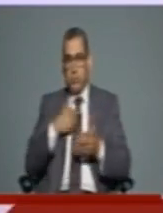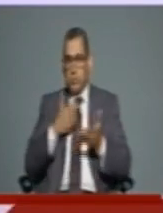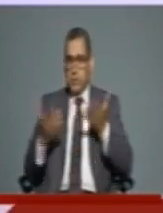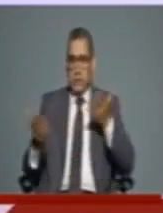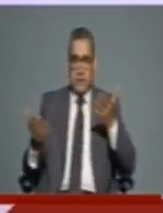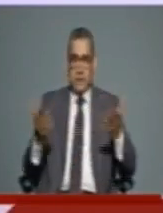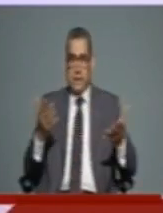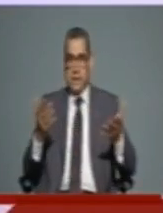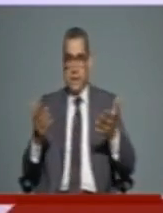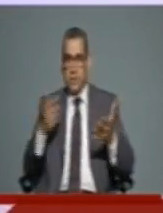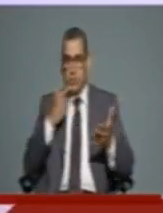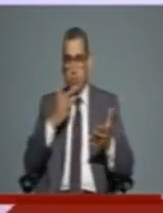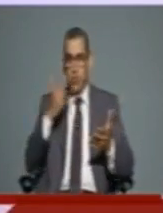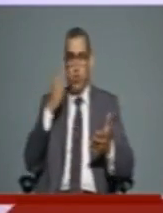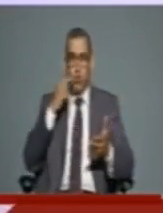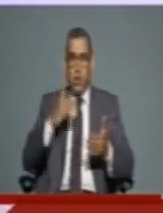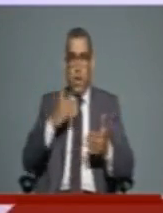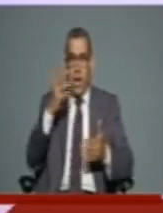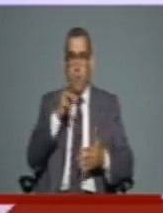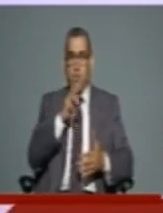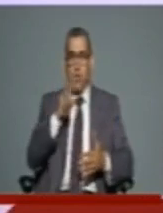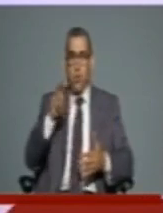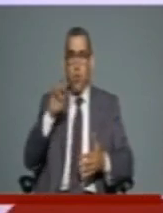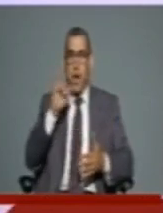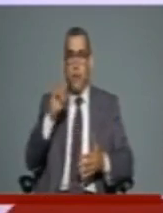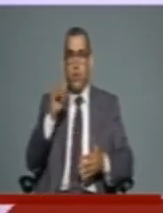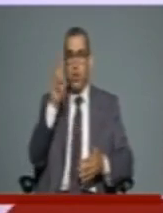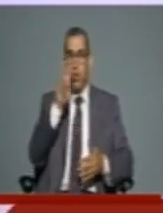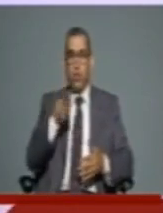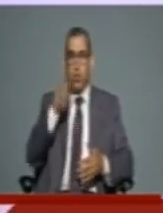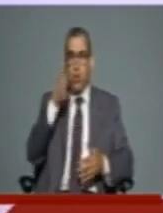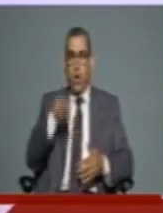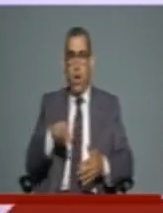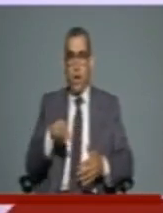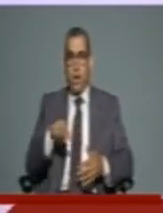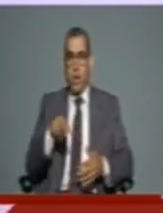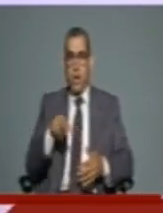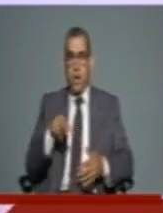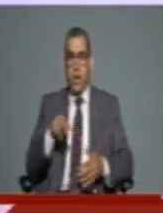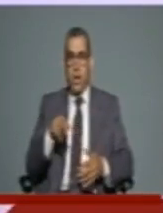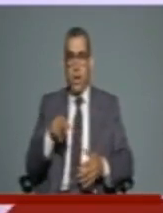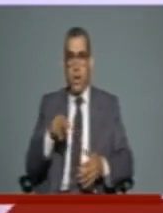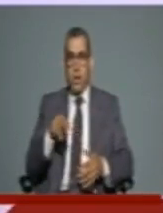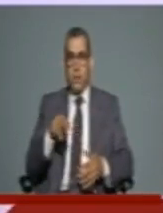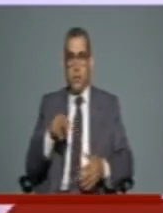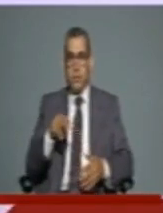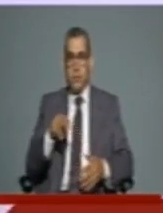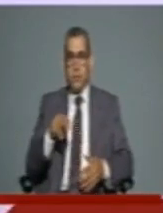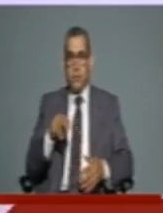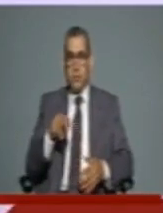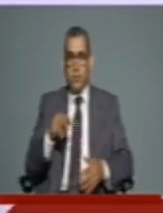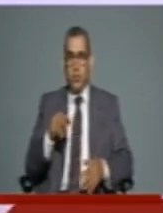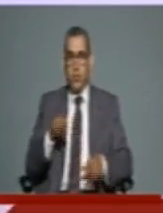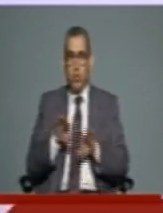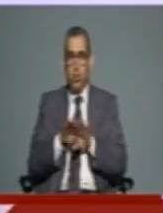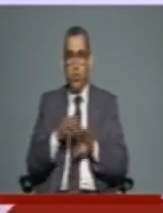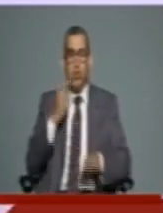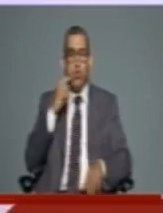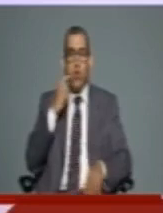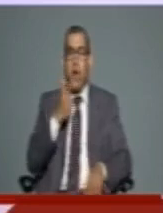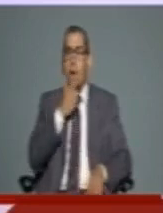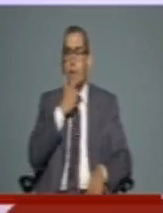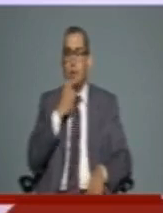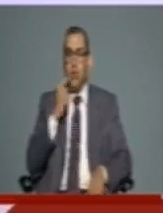النهارده السكر وصل $750 فب سكر ابيض.